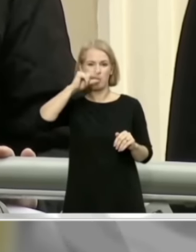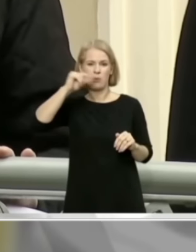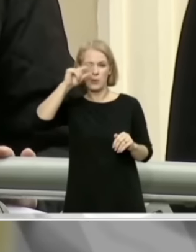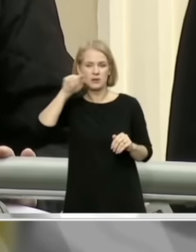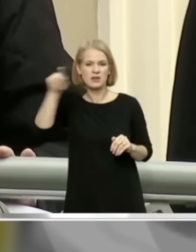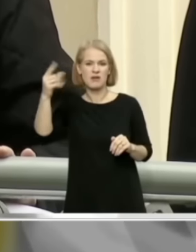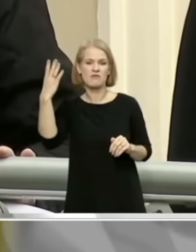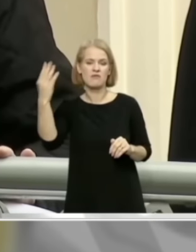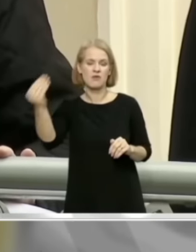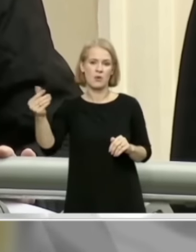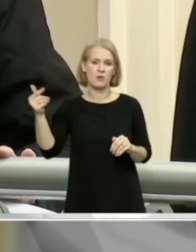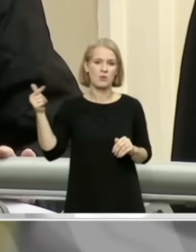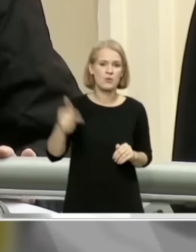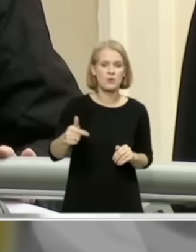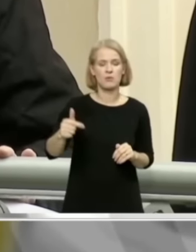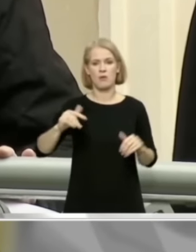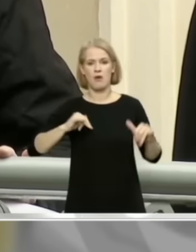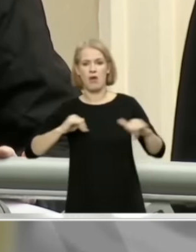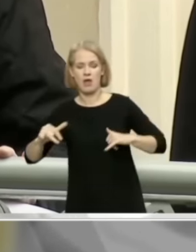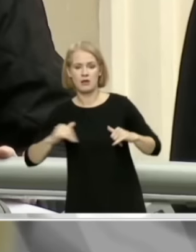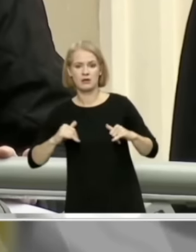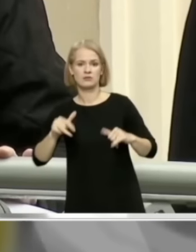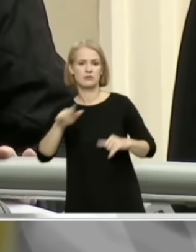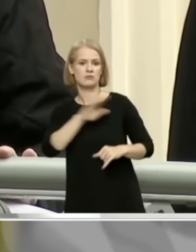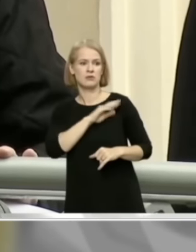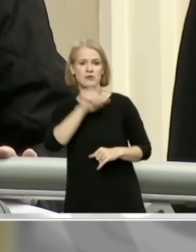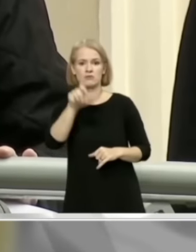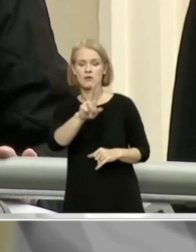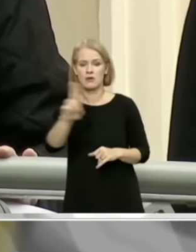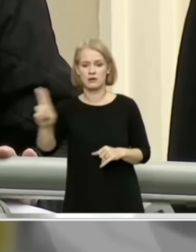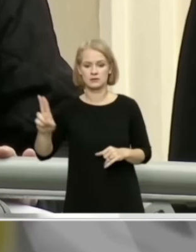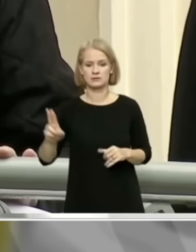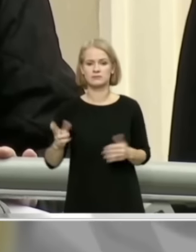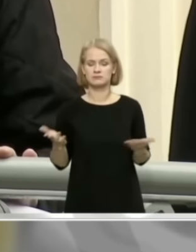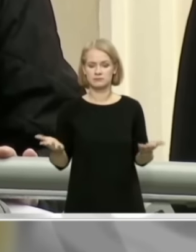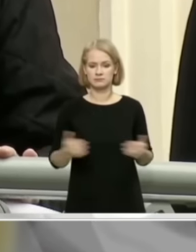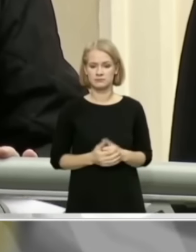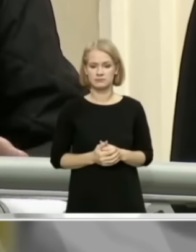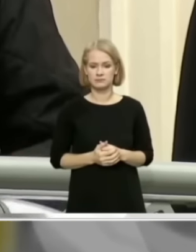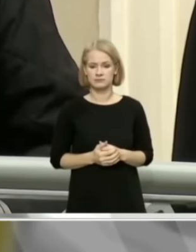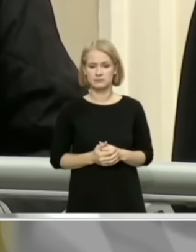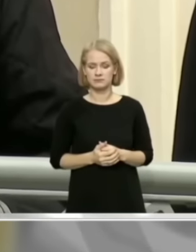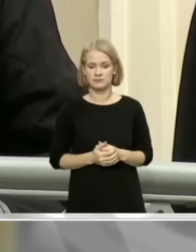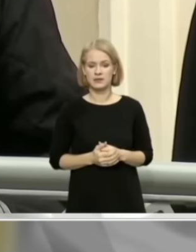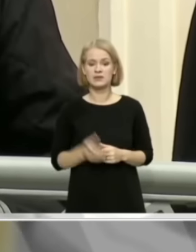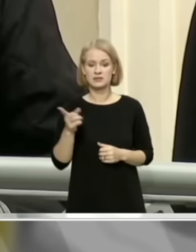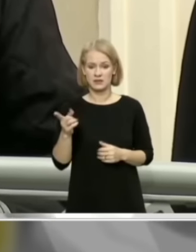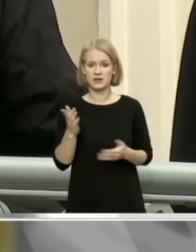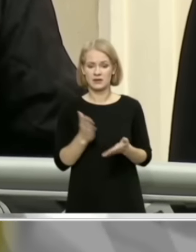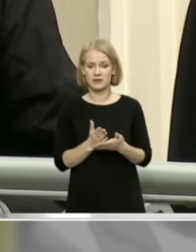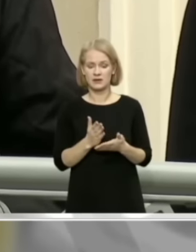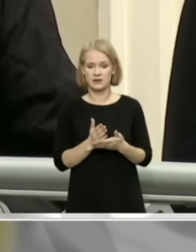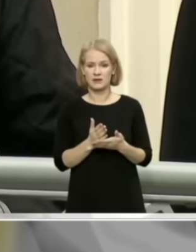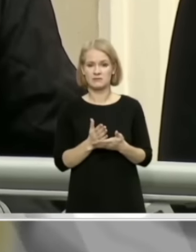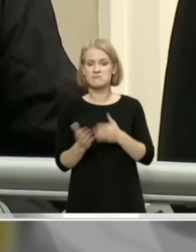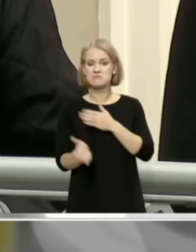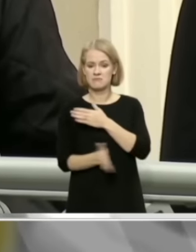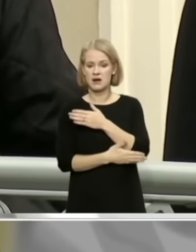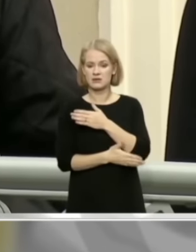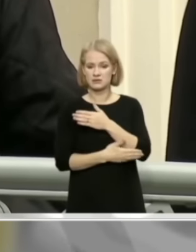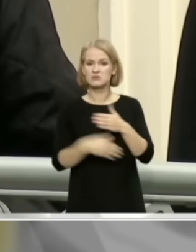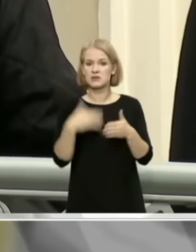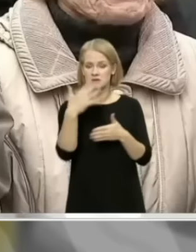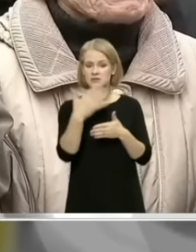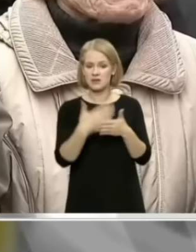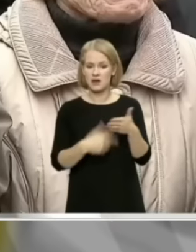tironijos aukas. Ir štai ši yra paskutinė sąraše, dėja